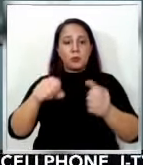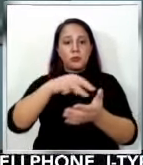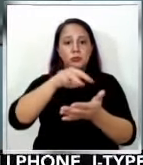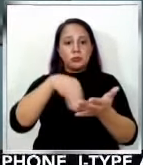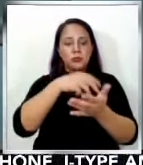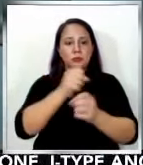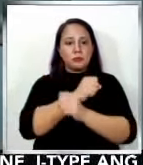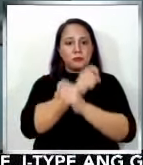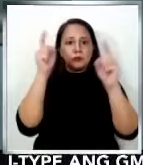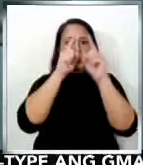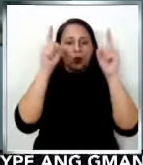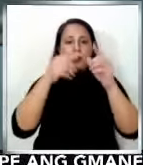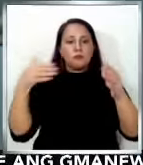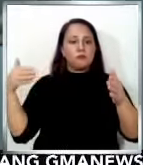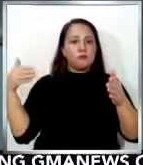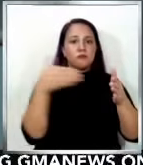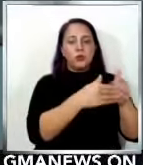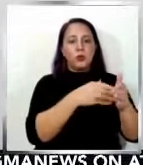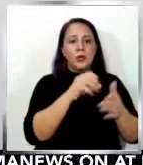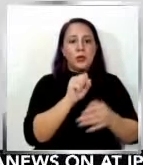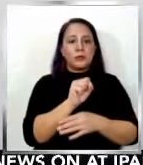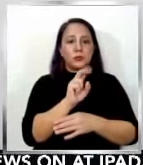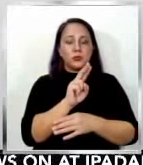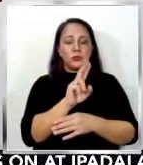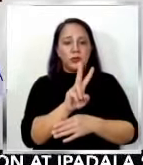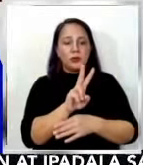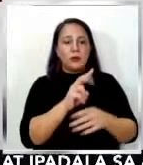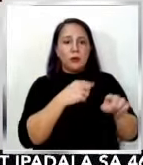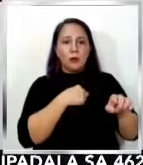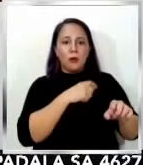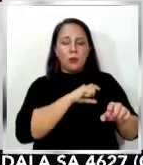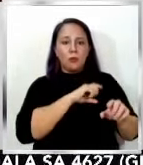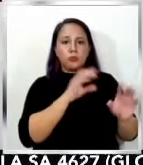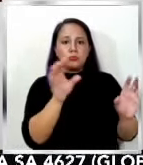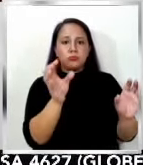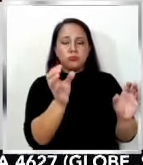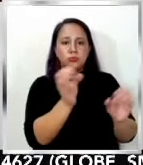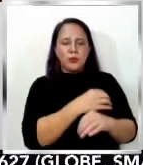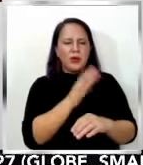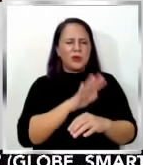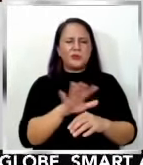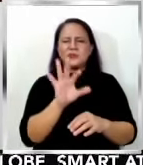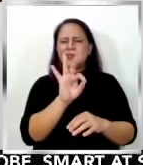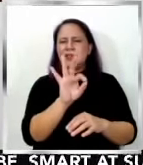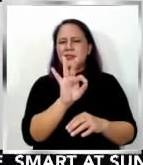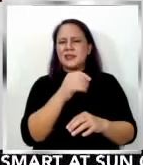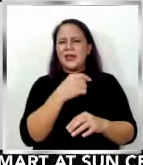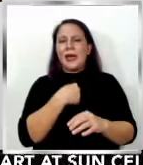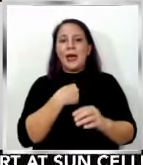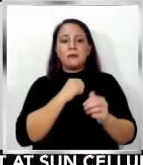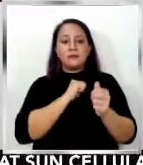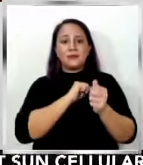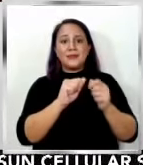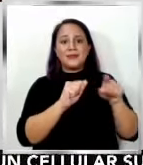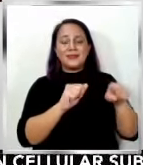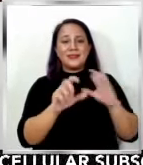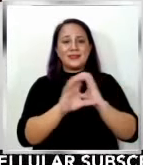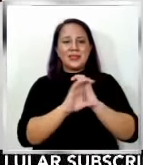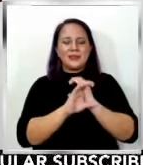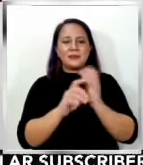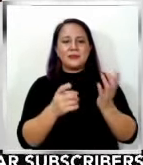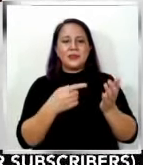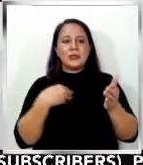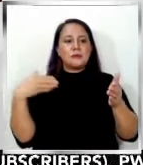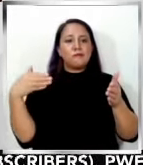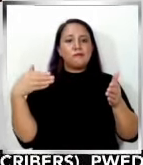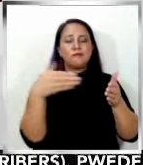ng mabangga ng SUV ang kanilang mobile. Last night at about 9 p.m, meron dumaan na sasakyan. Unfortunately, tinamaan yung